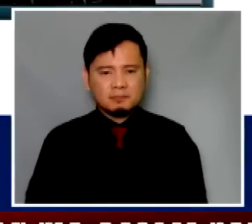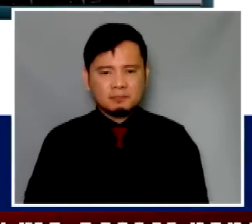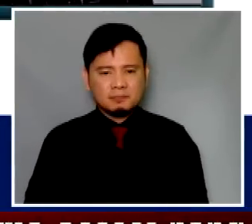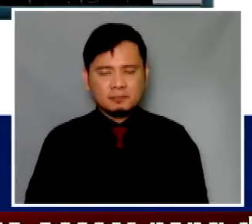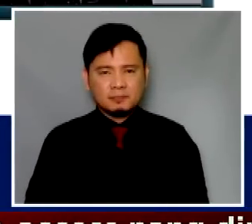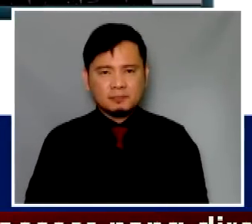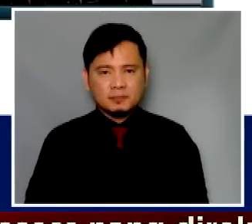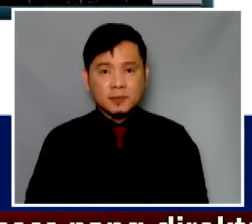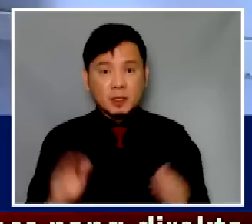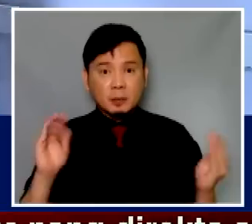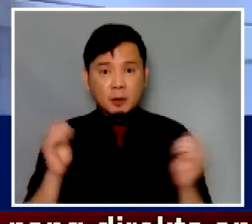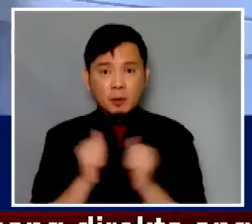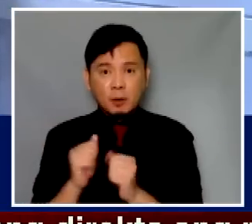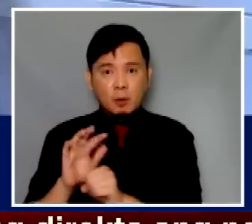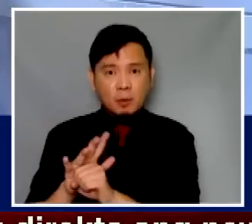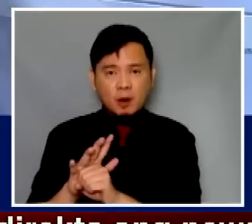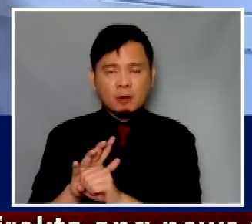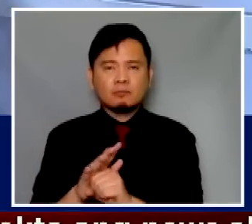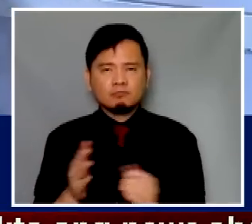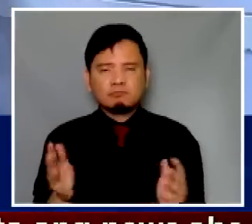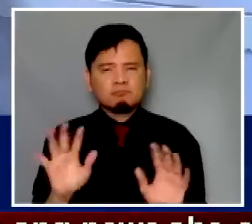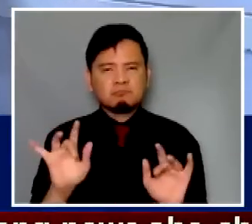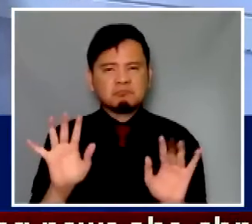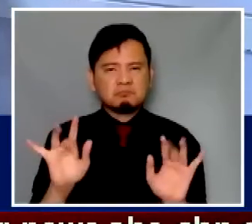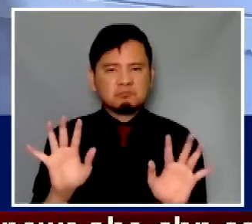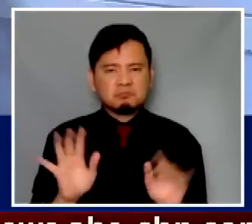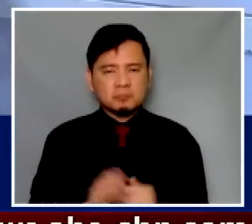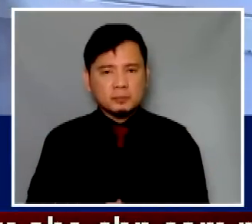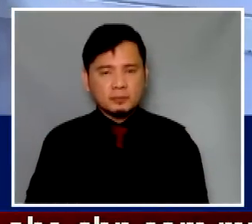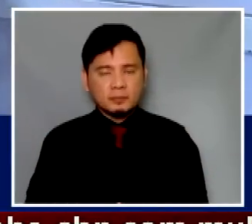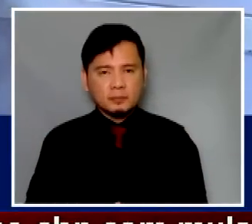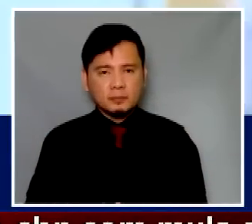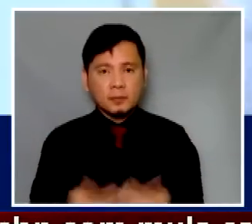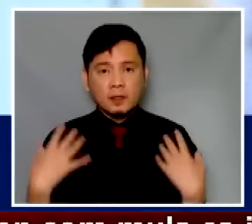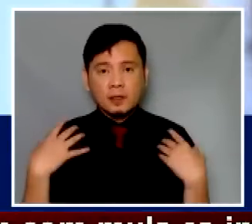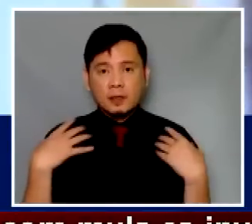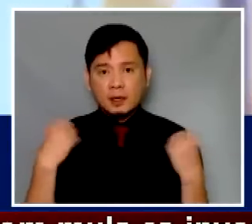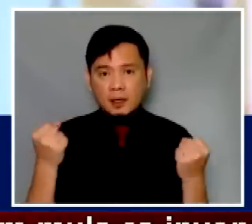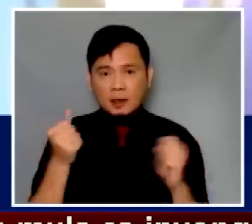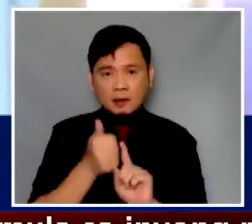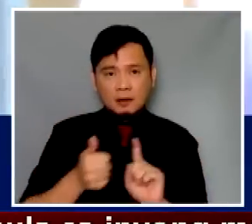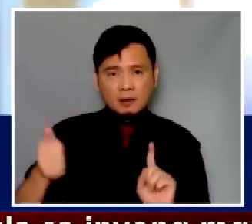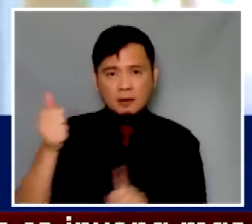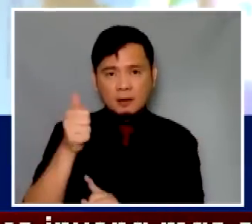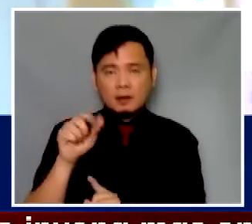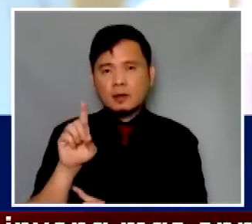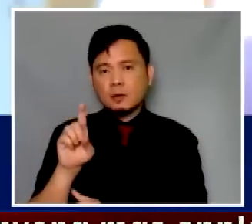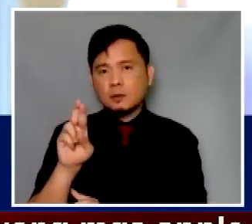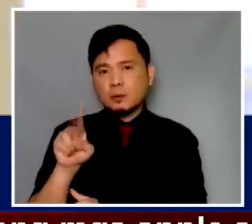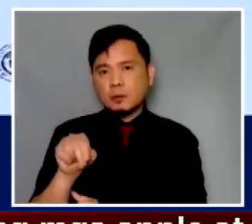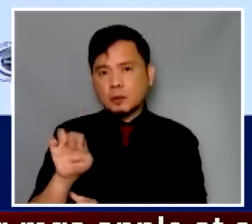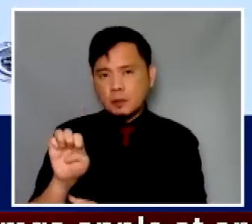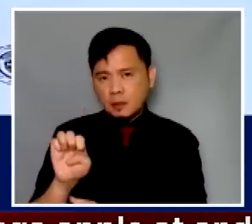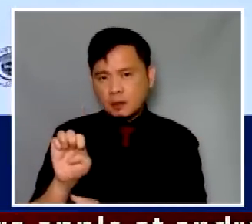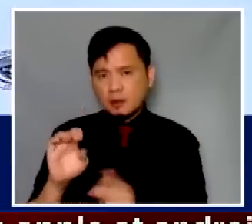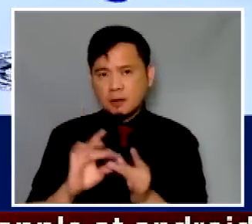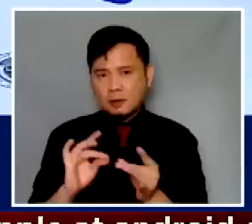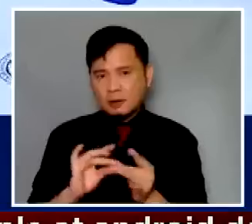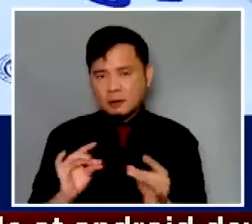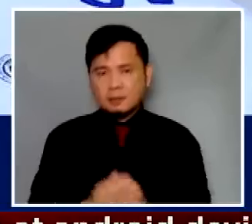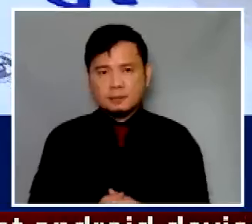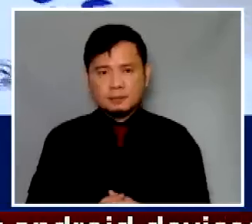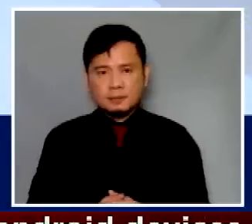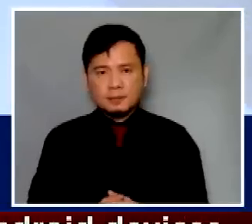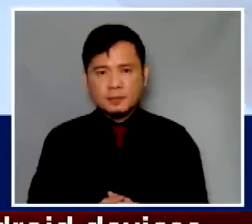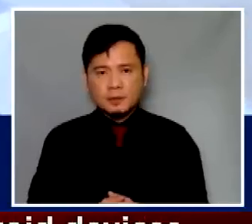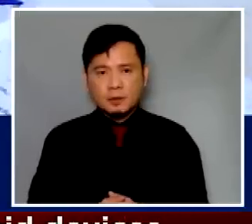infections compared to the Omicron variant. Sabi ni Health Secretary Francisco Duque, walang magbabago sa paraan ng pagtugon